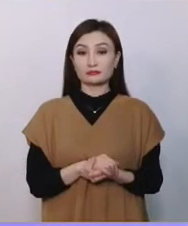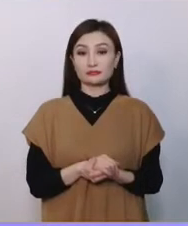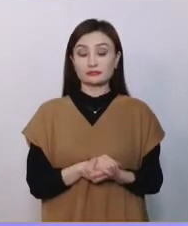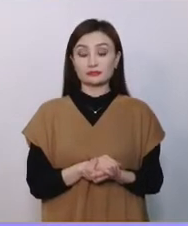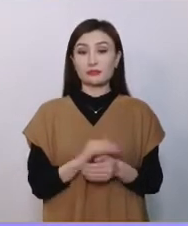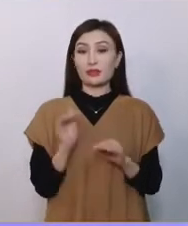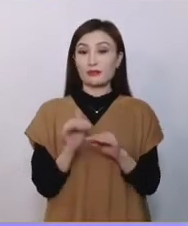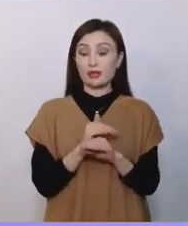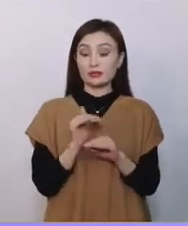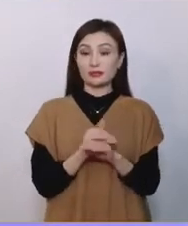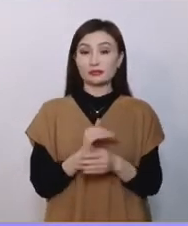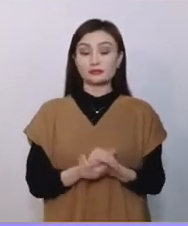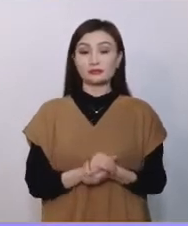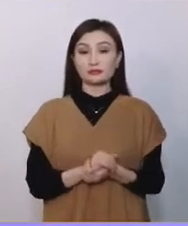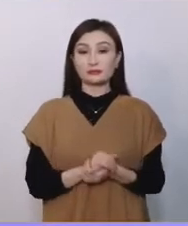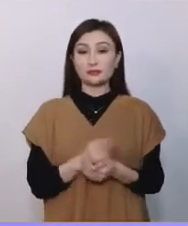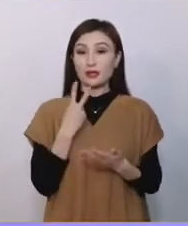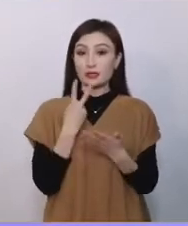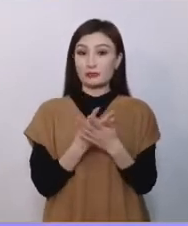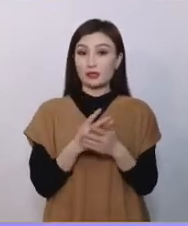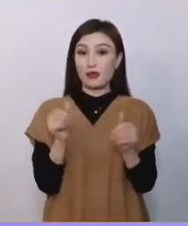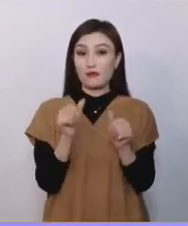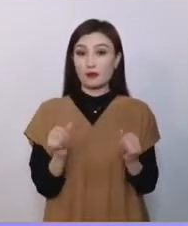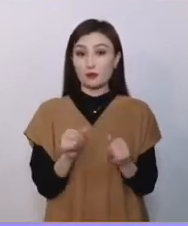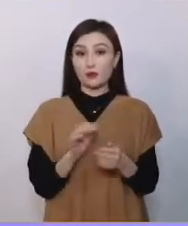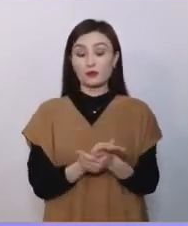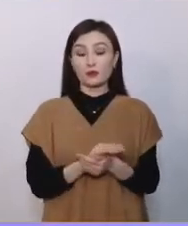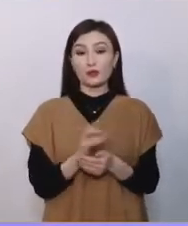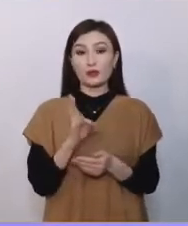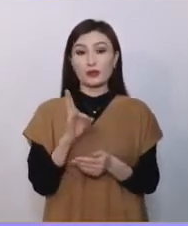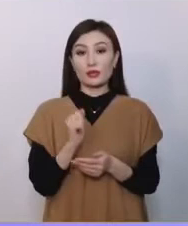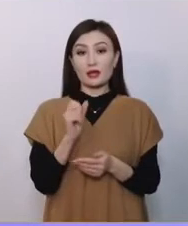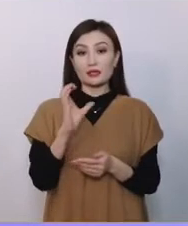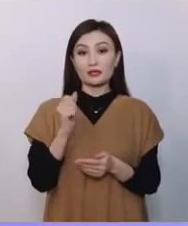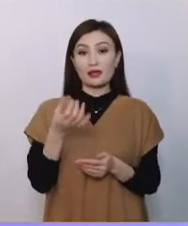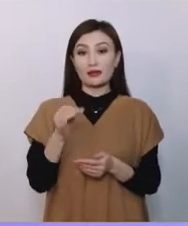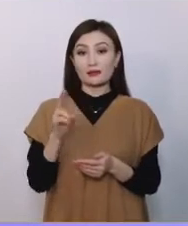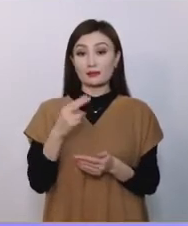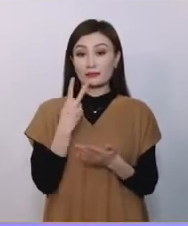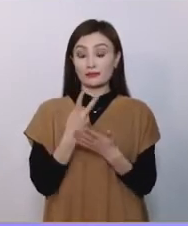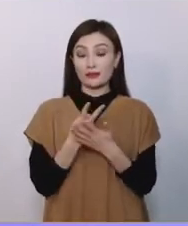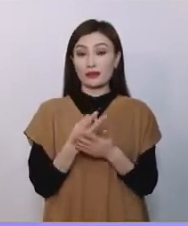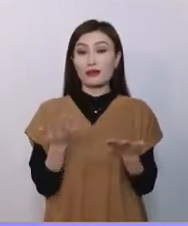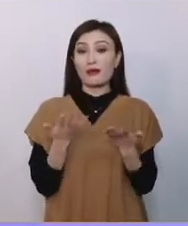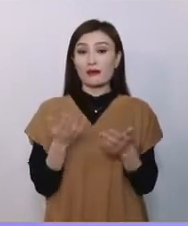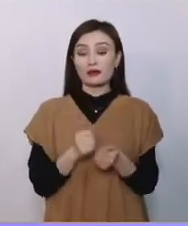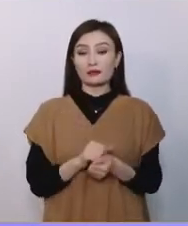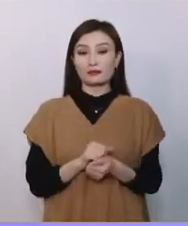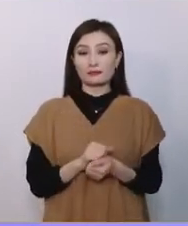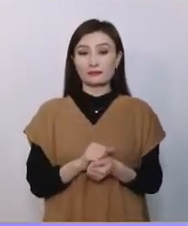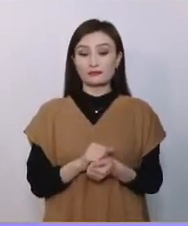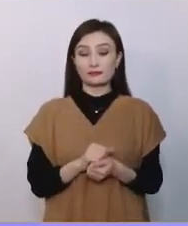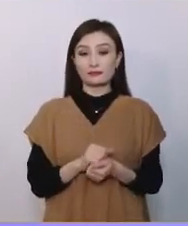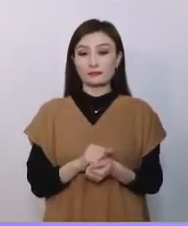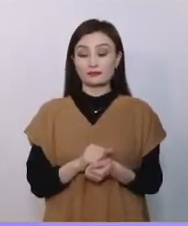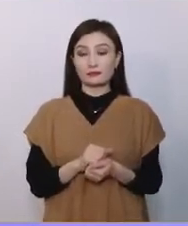молодцы ребята рассмотрите фигуру изображенную на слайде какая фигура изображена